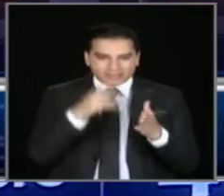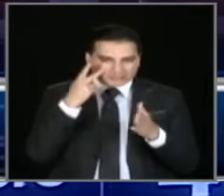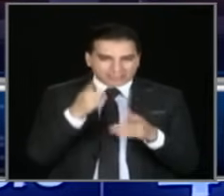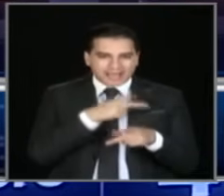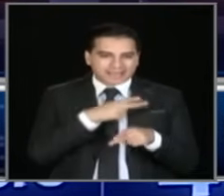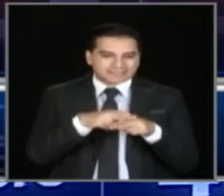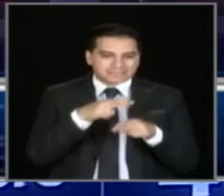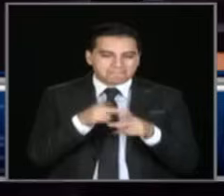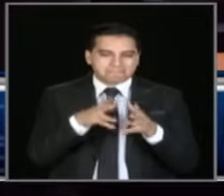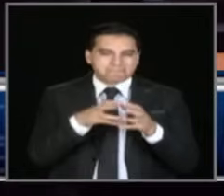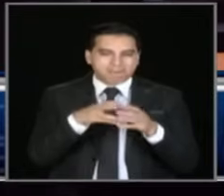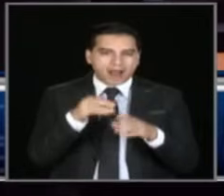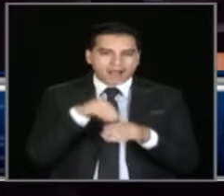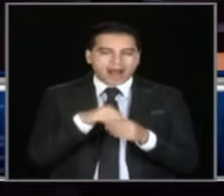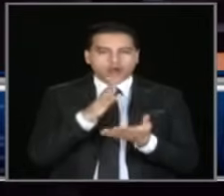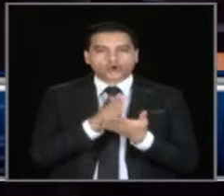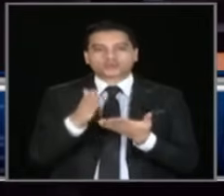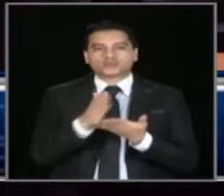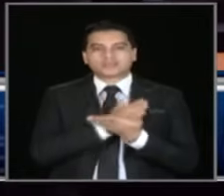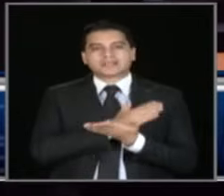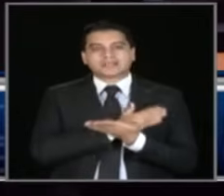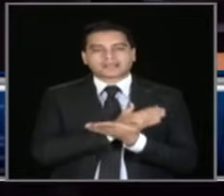الاسم مشتق من مقطعين،